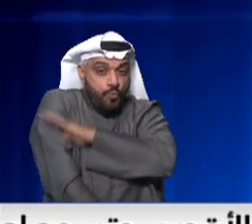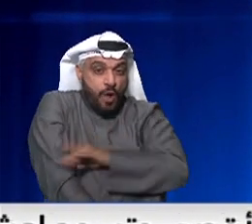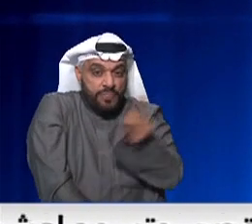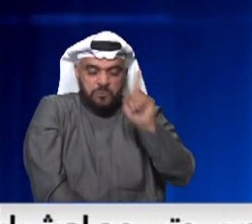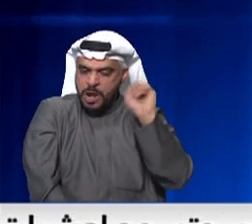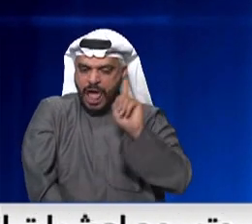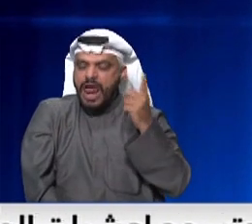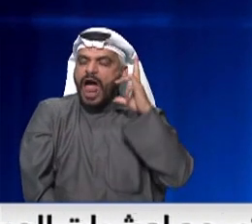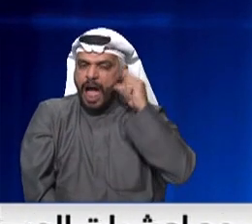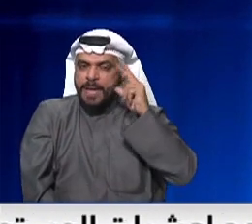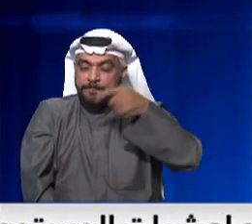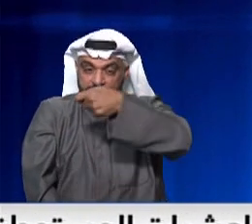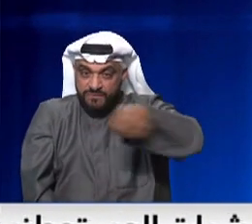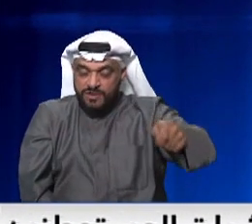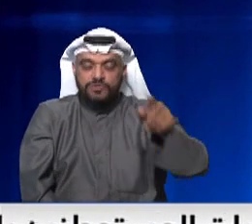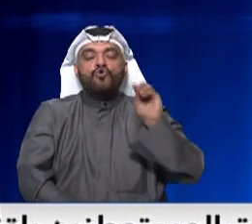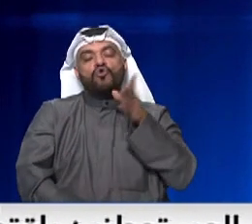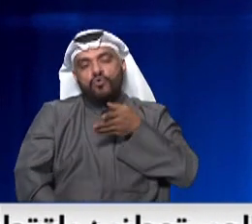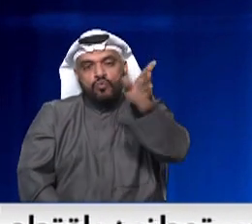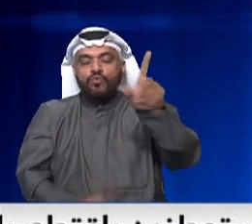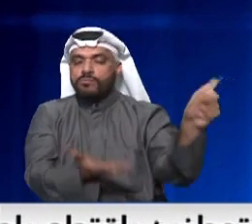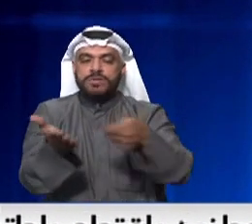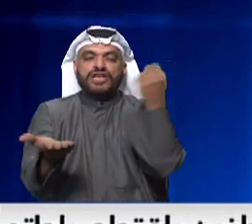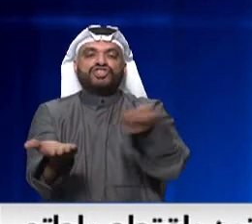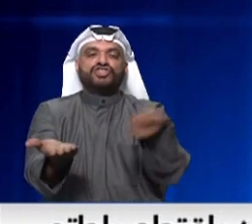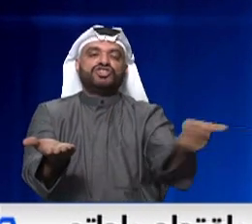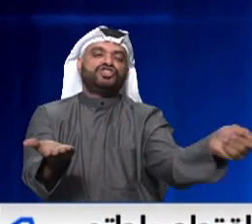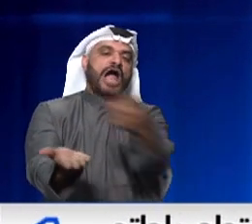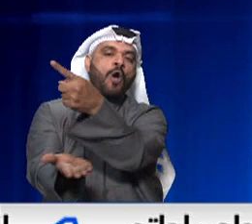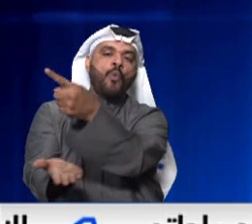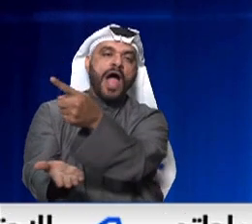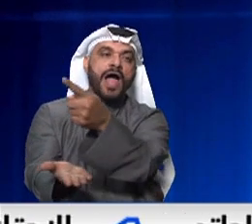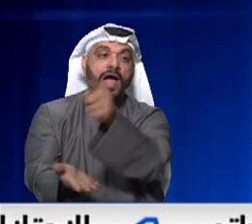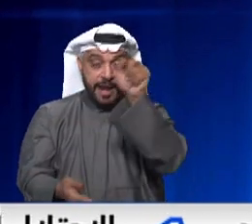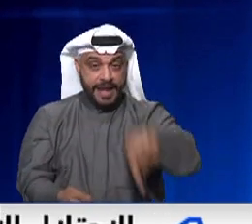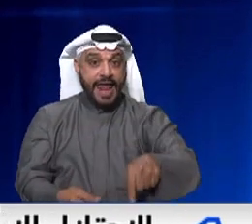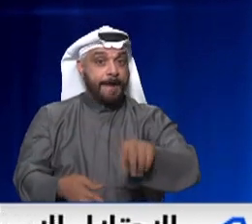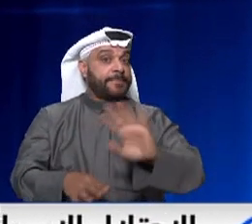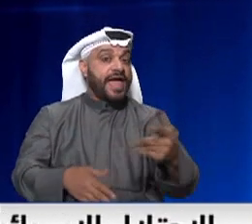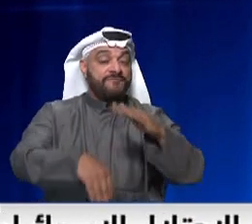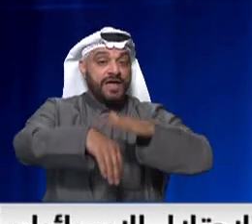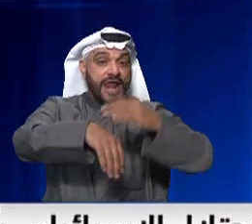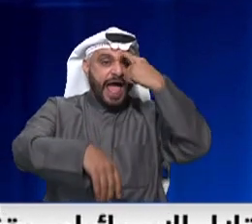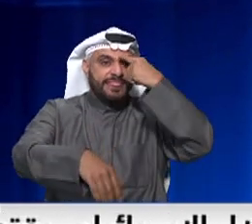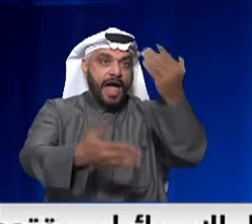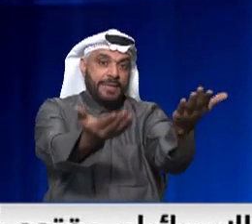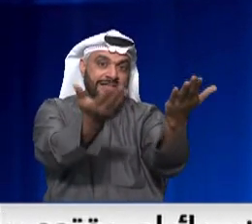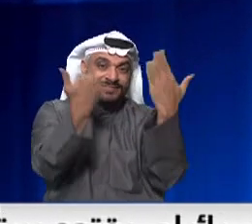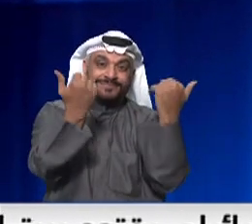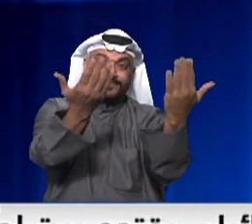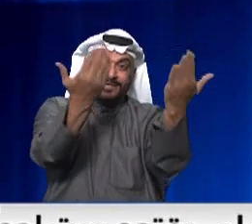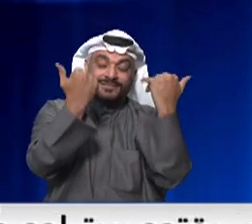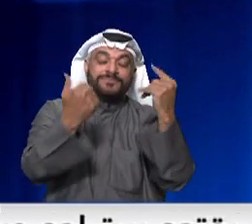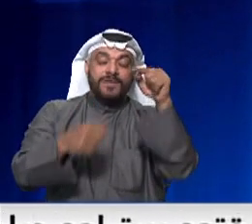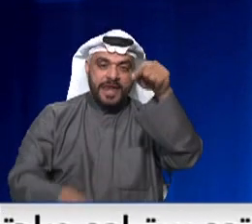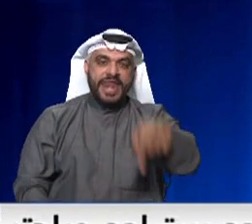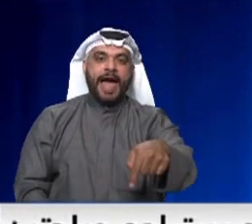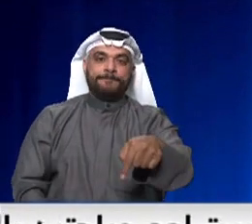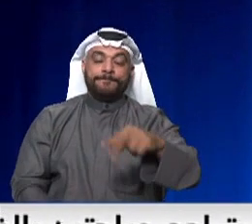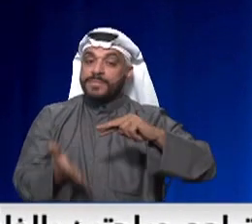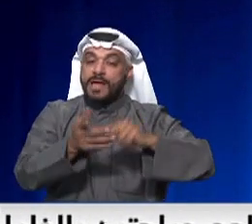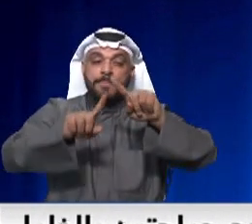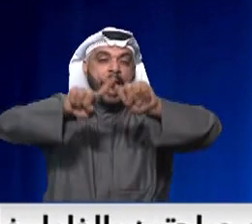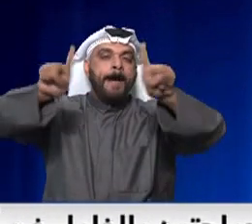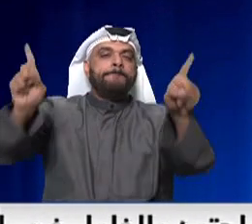التجاره بشان التفتيش على مكاتب استقدام العماله مشددا على اتخاذ اشد الاجراءات القانونيه تجاه